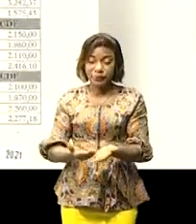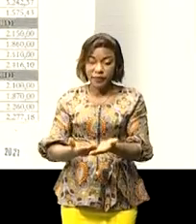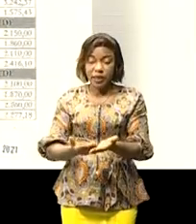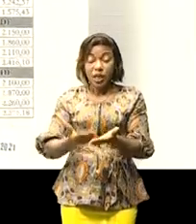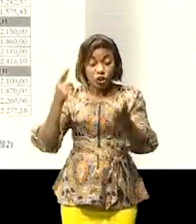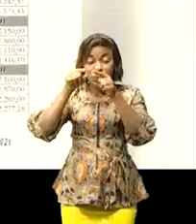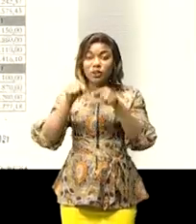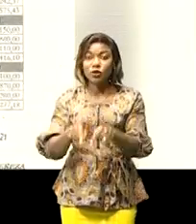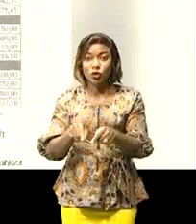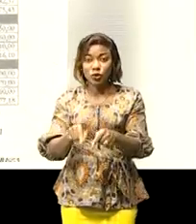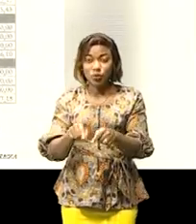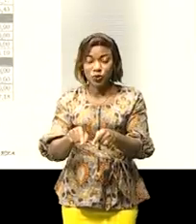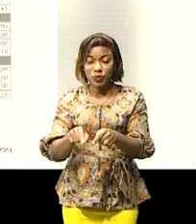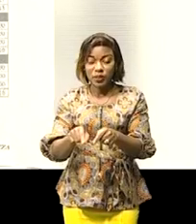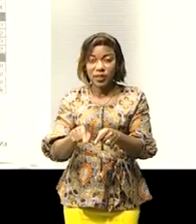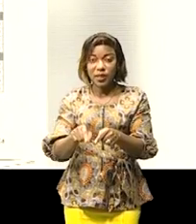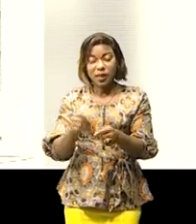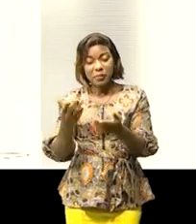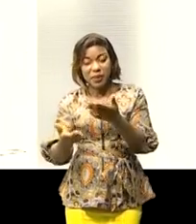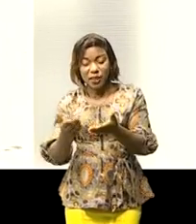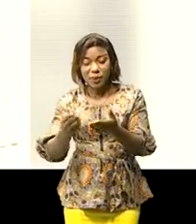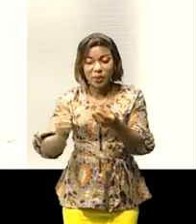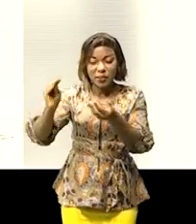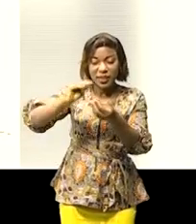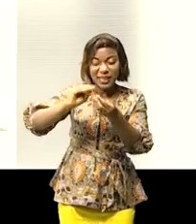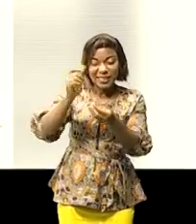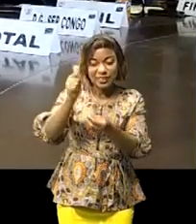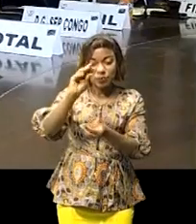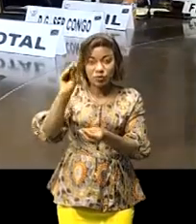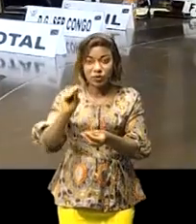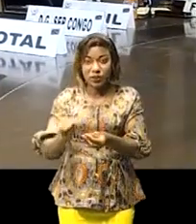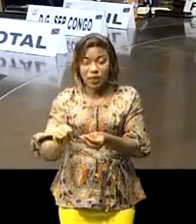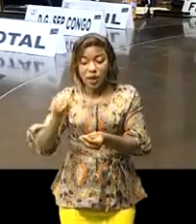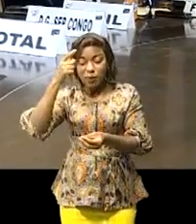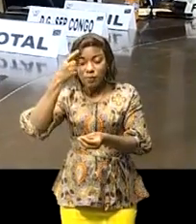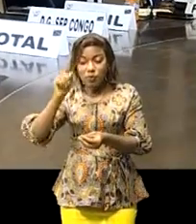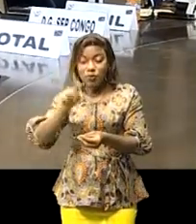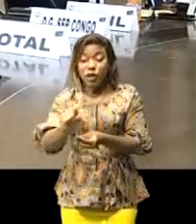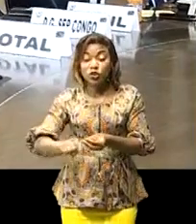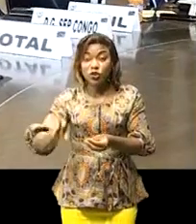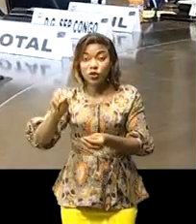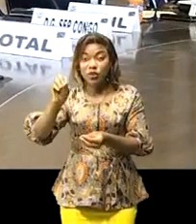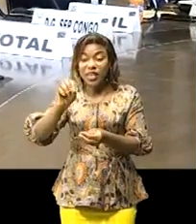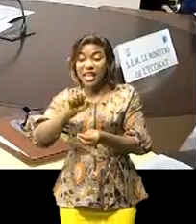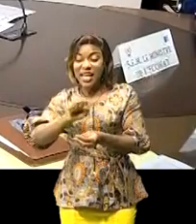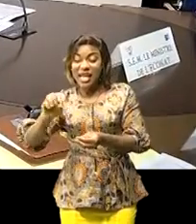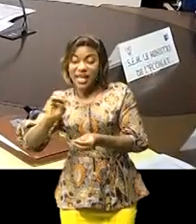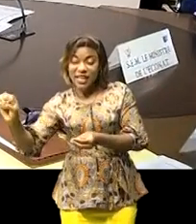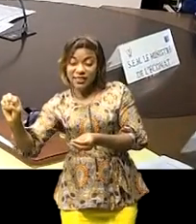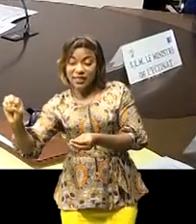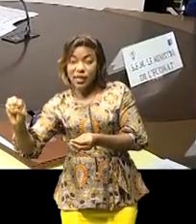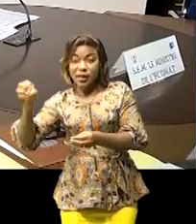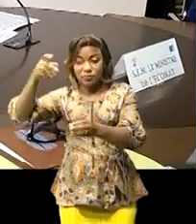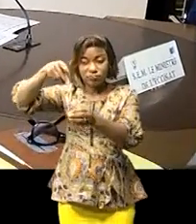à 1870 francs congolais, soit une augmentation de 10%. Pour la zone est, le prix du super à la pompe passe